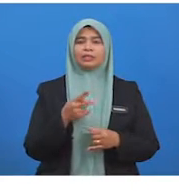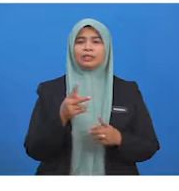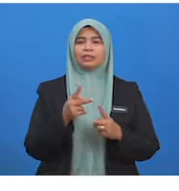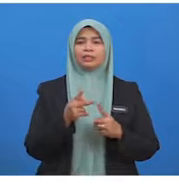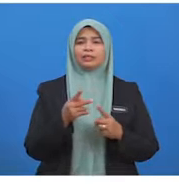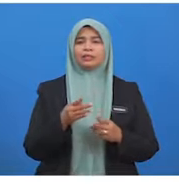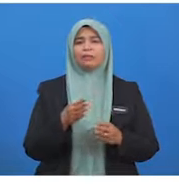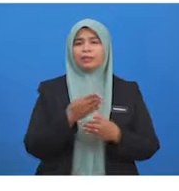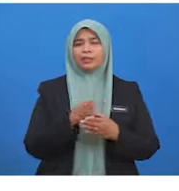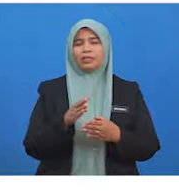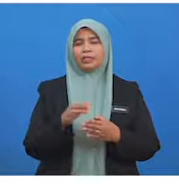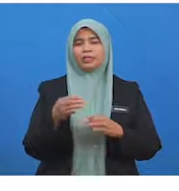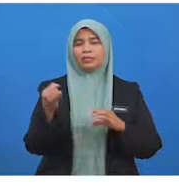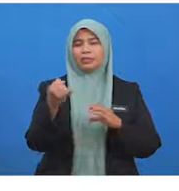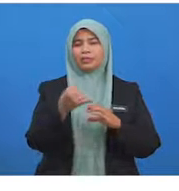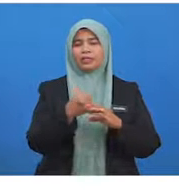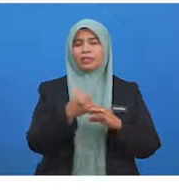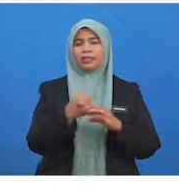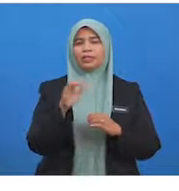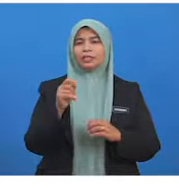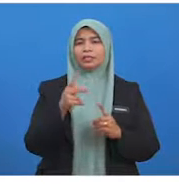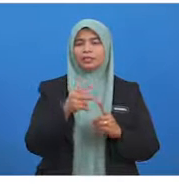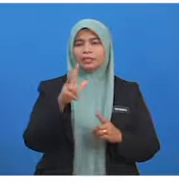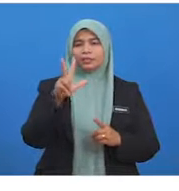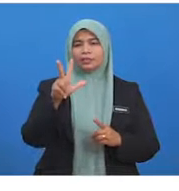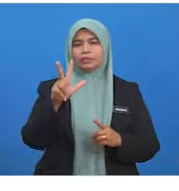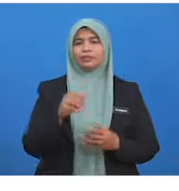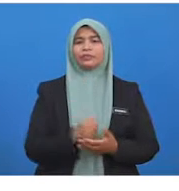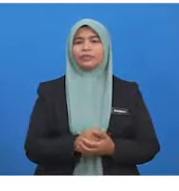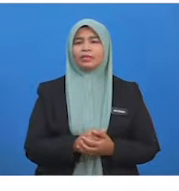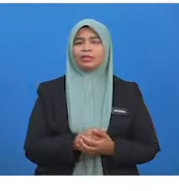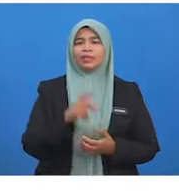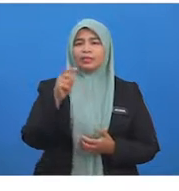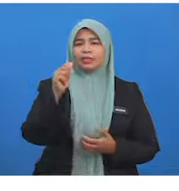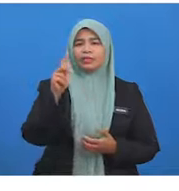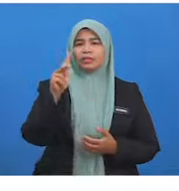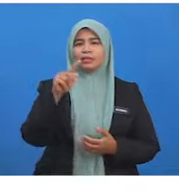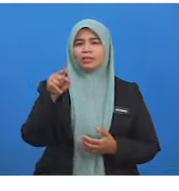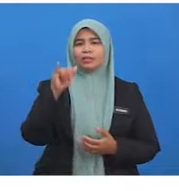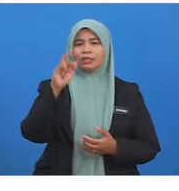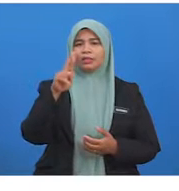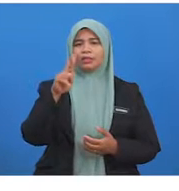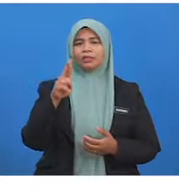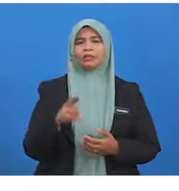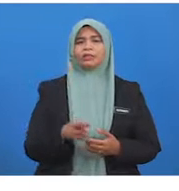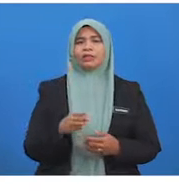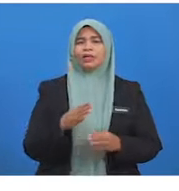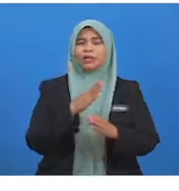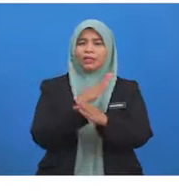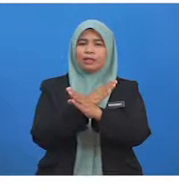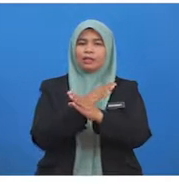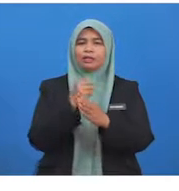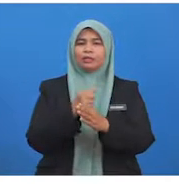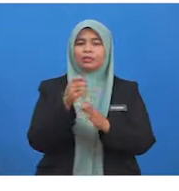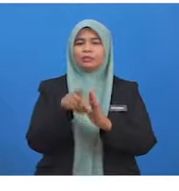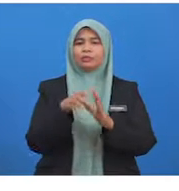Takzir pada bahasa bermaksud halangan, pencegahan atau pertolongan. Manakala